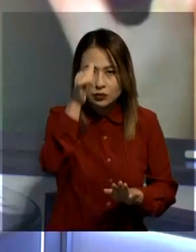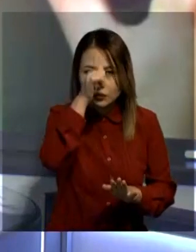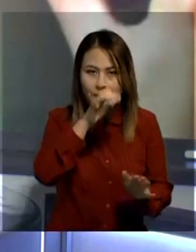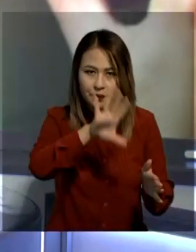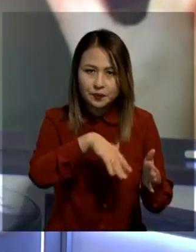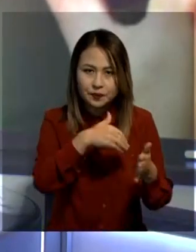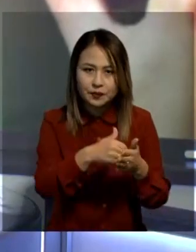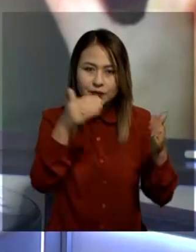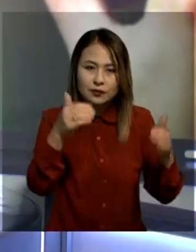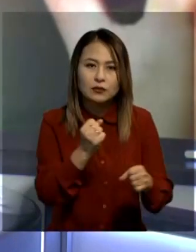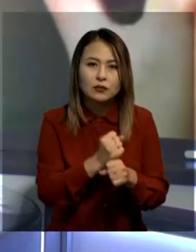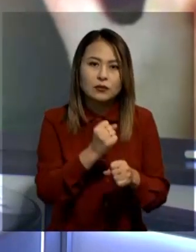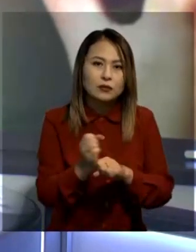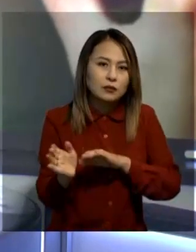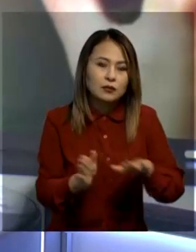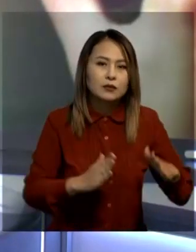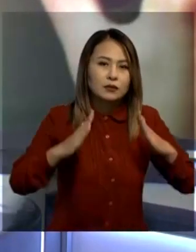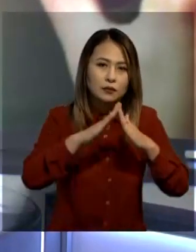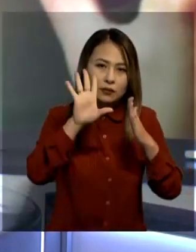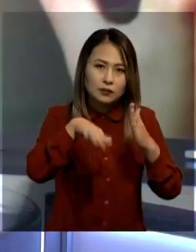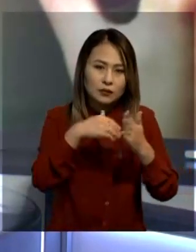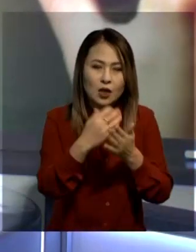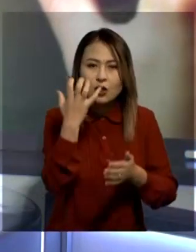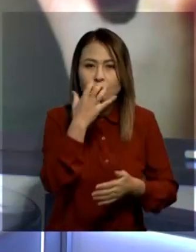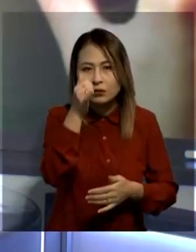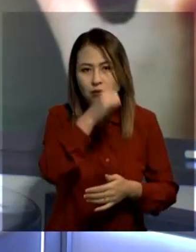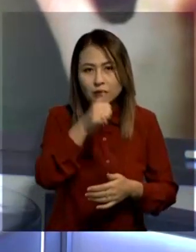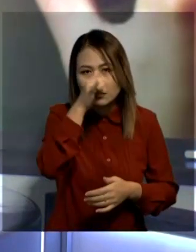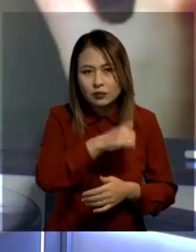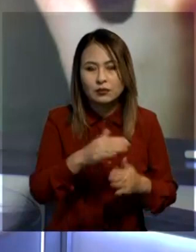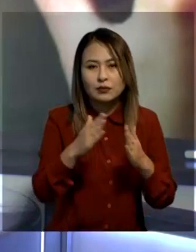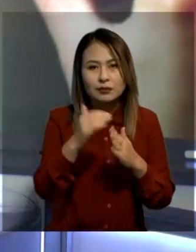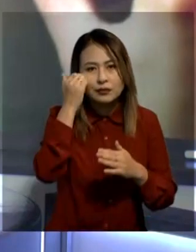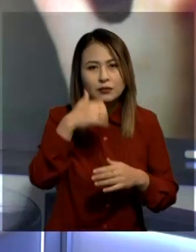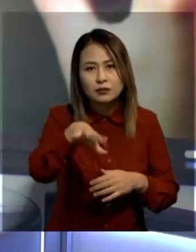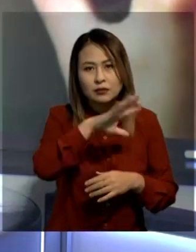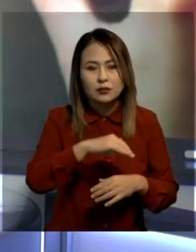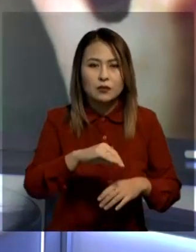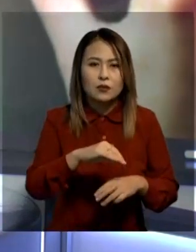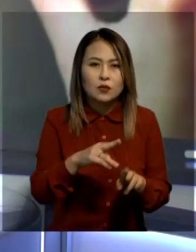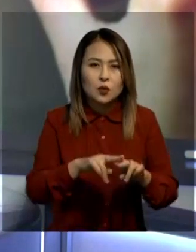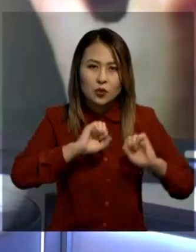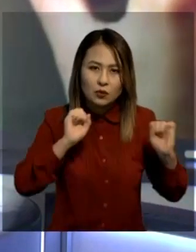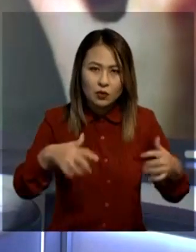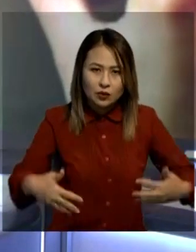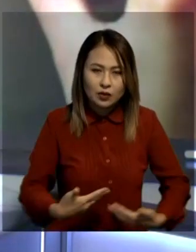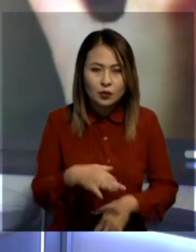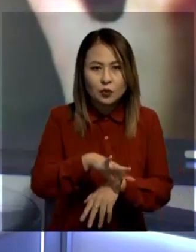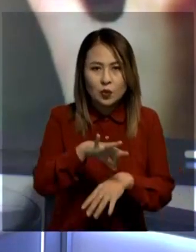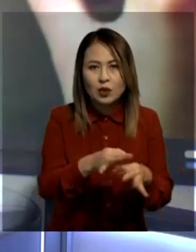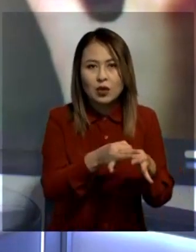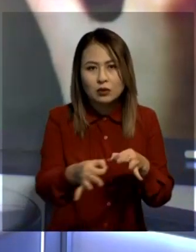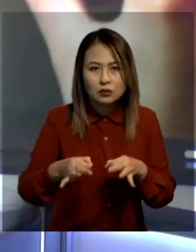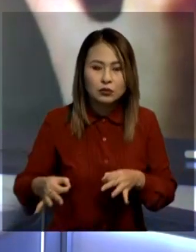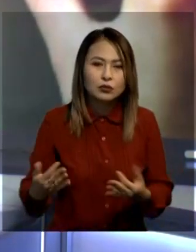қазан айынан бері қабырғасына сыз өткен баспана әлі жылымай жатыр. Пәтері азынаған жұрттың берекесі қашты. Суық тиіп ауырып жатқандар